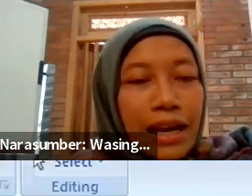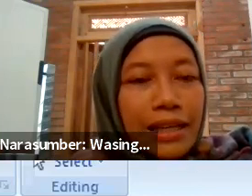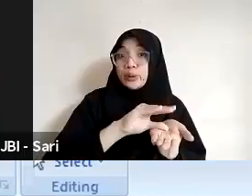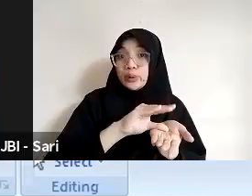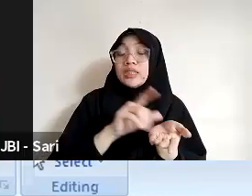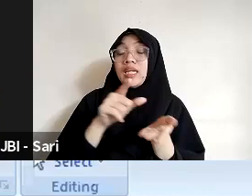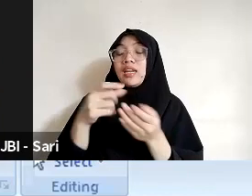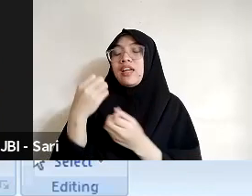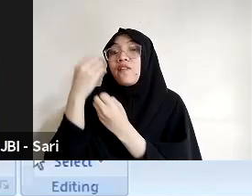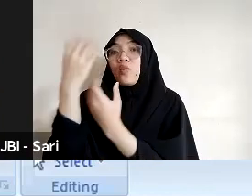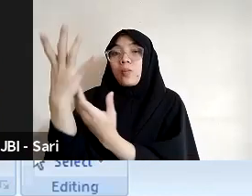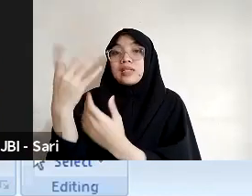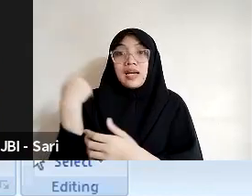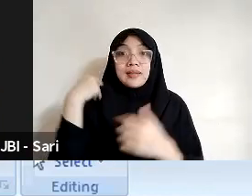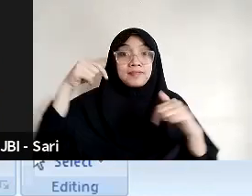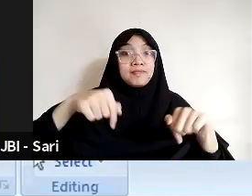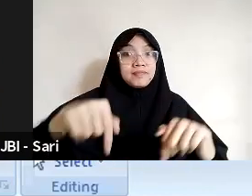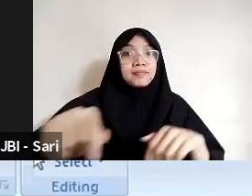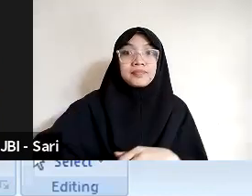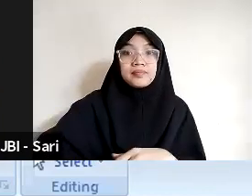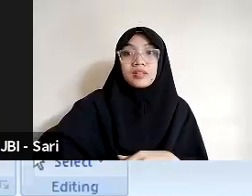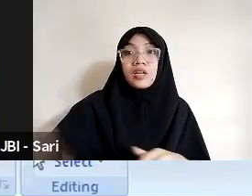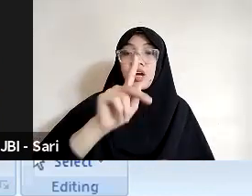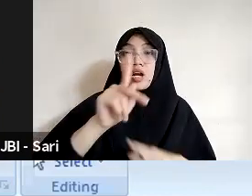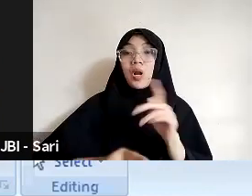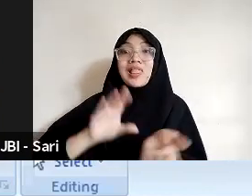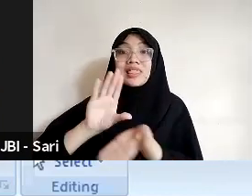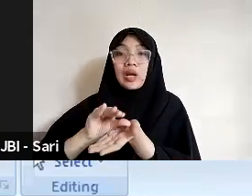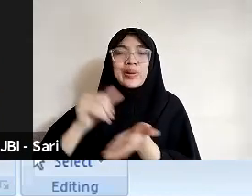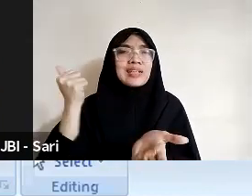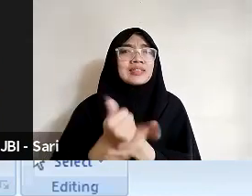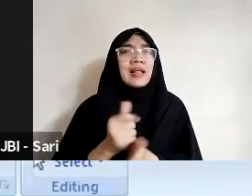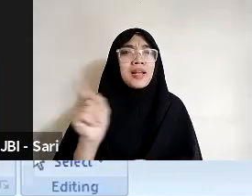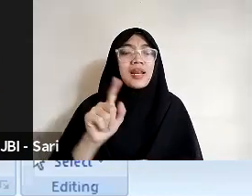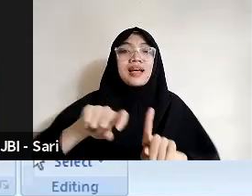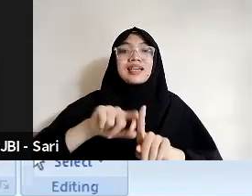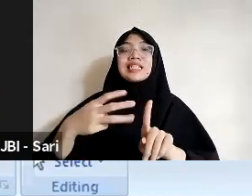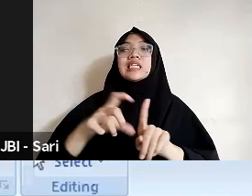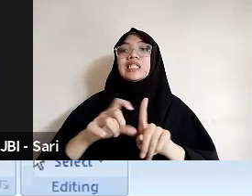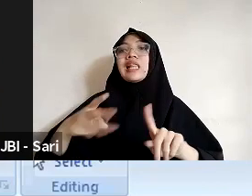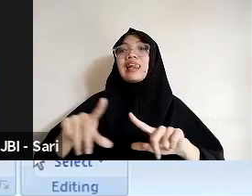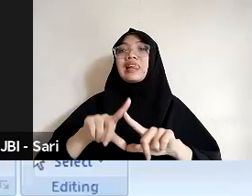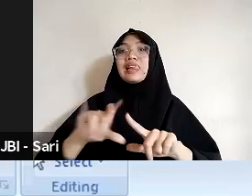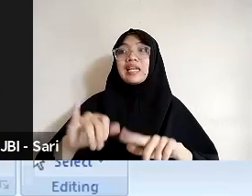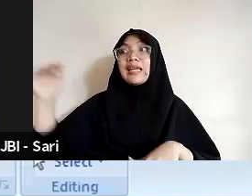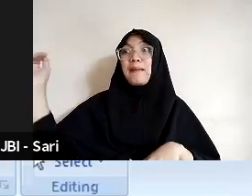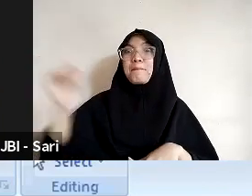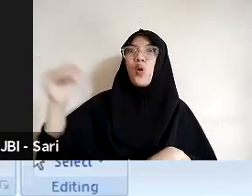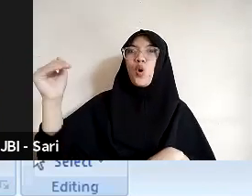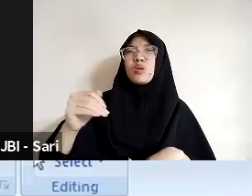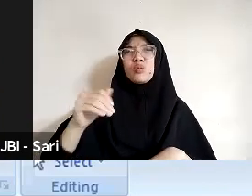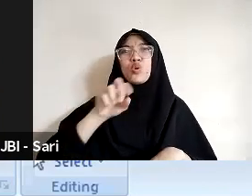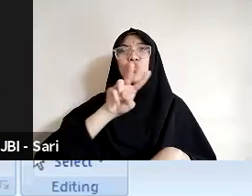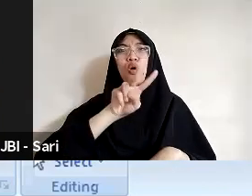informasi yang ada saat ini bahwa kalau tahu ya dari kedelai gitu kira-kira. Impor kedelai itu berpeluang mencapai 2,7 juta